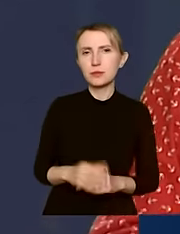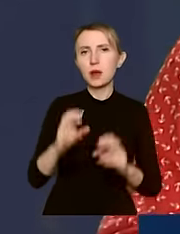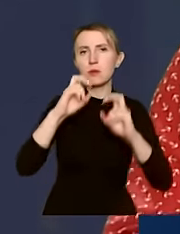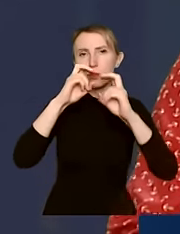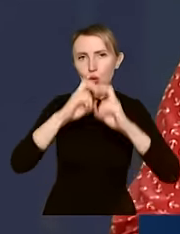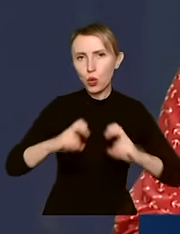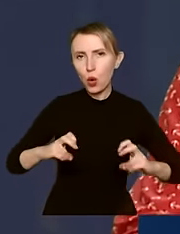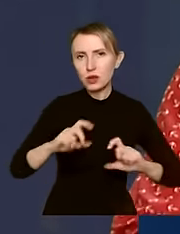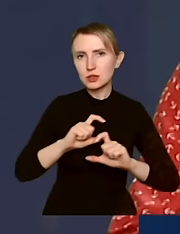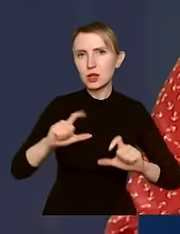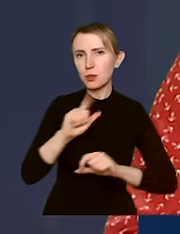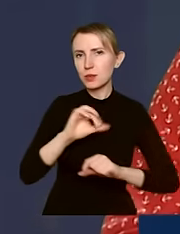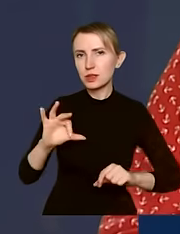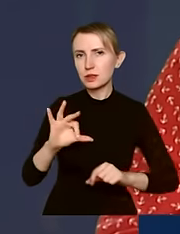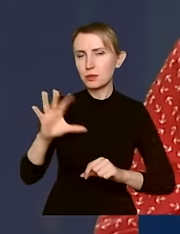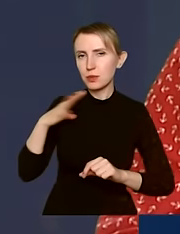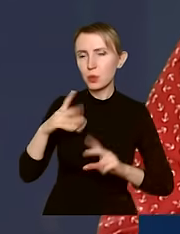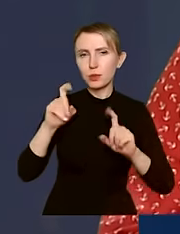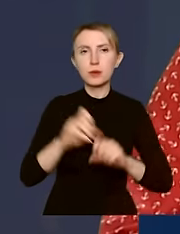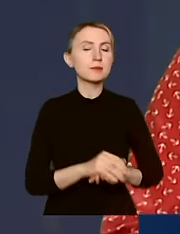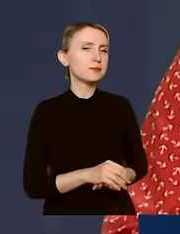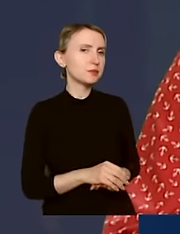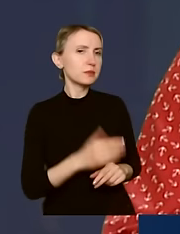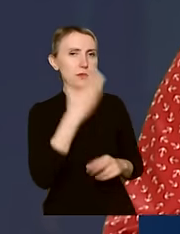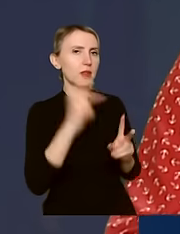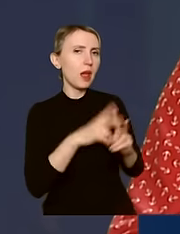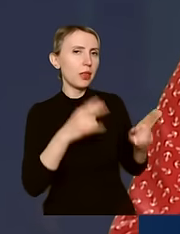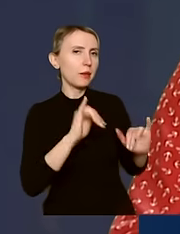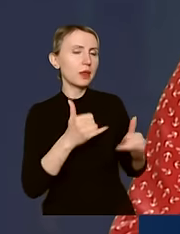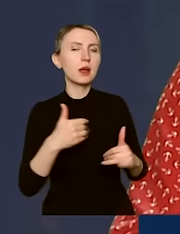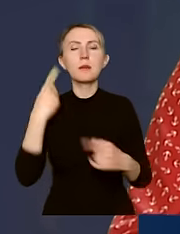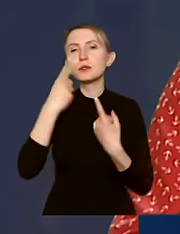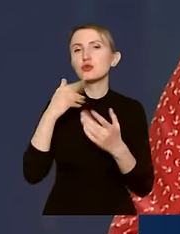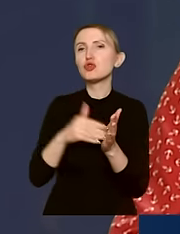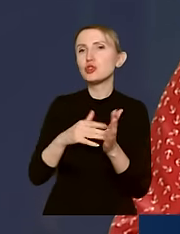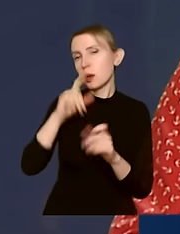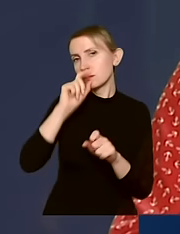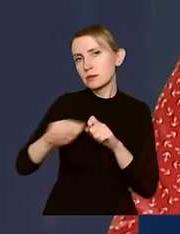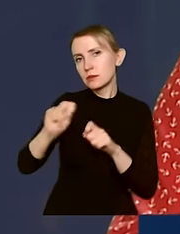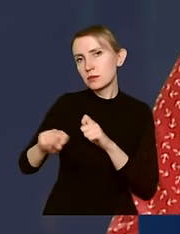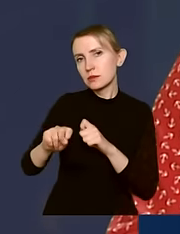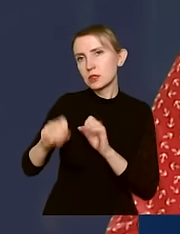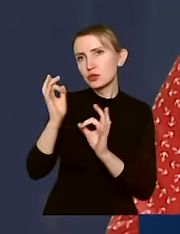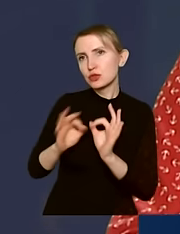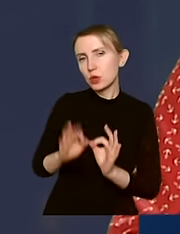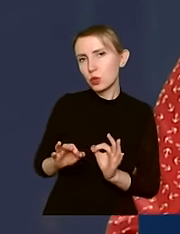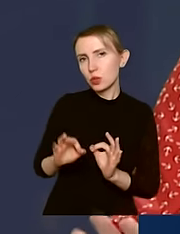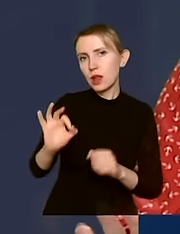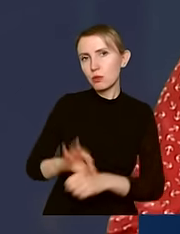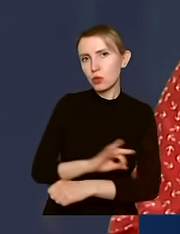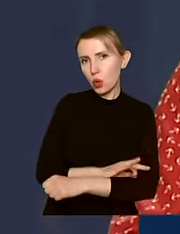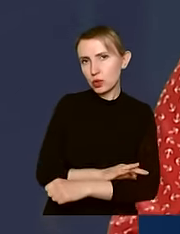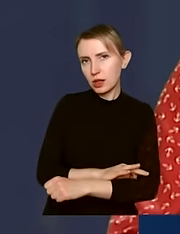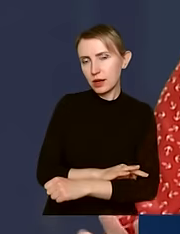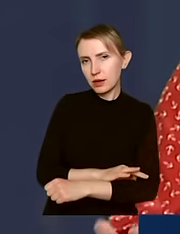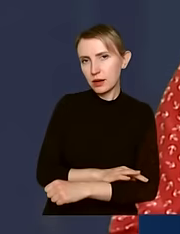Sprawiedliwości. Czytam na tyle różnych opinii, że nie wiem, na jakim etapie w tej chwili to jest. Myślę, że trzeba śledzić szczegóły też tego projektu. Natomiast